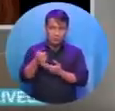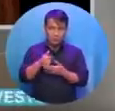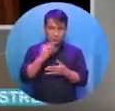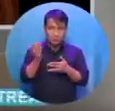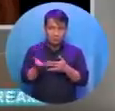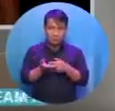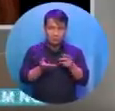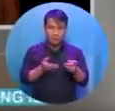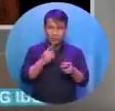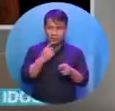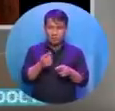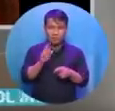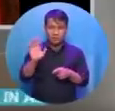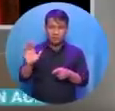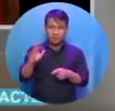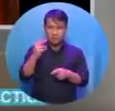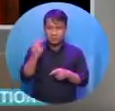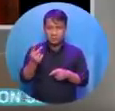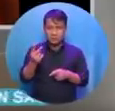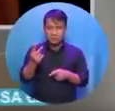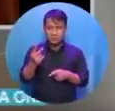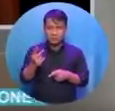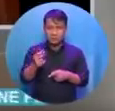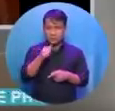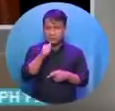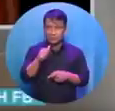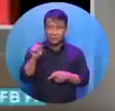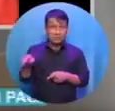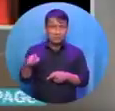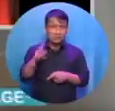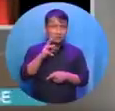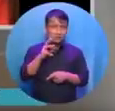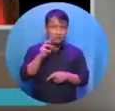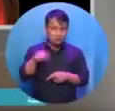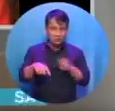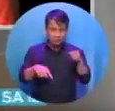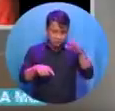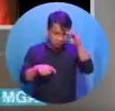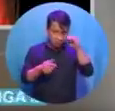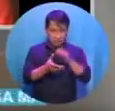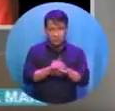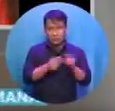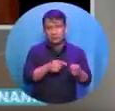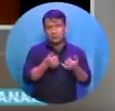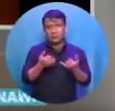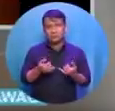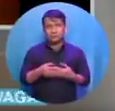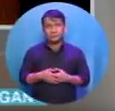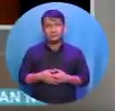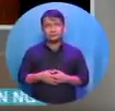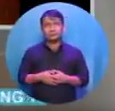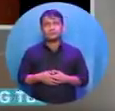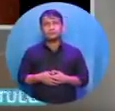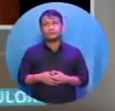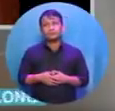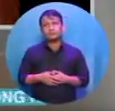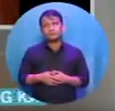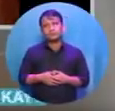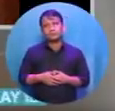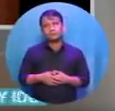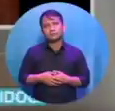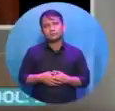ng case laban dito sa well, hindi kasama ro si Wendy. Ito lang si Mister. Okay?